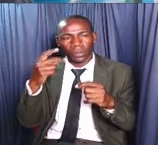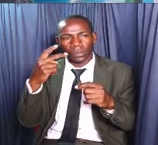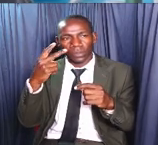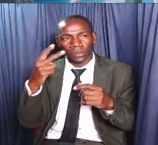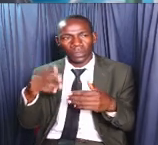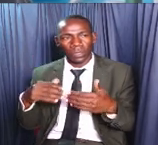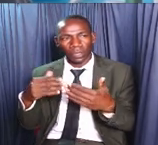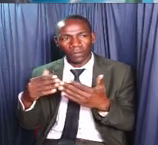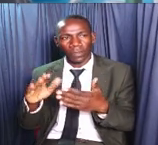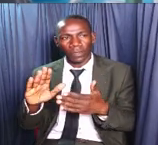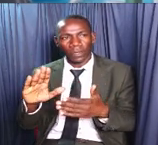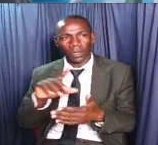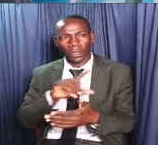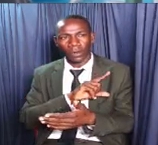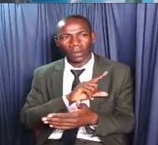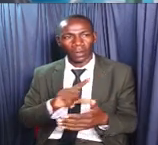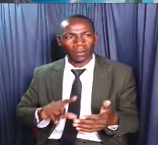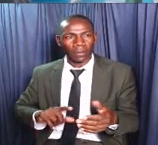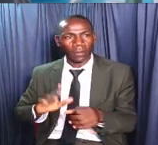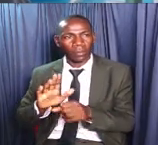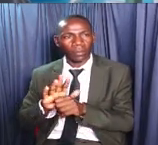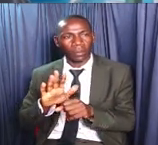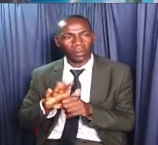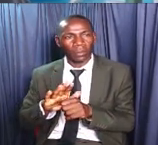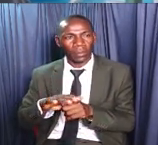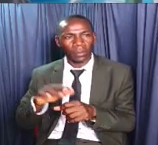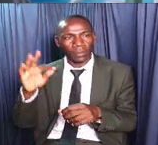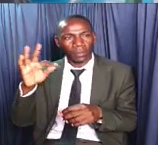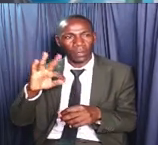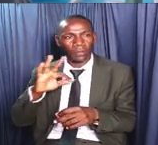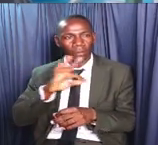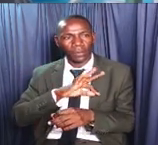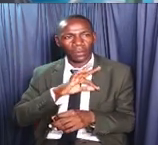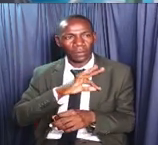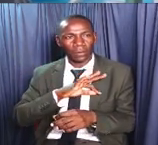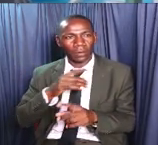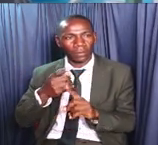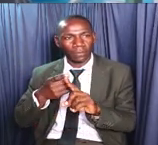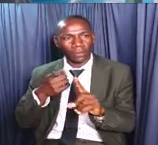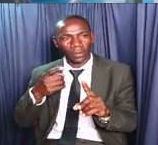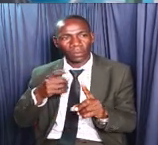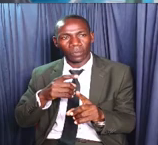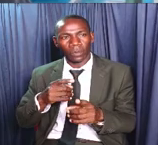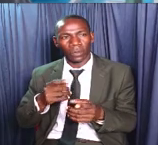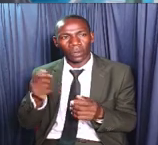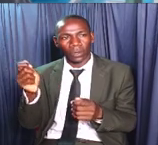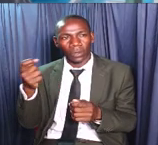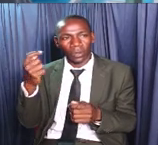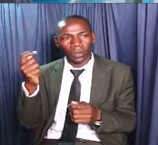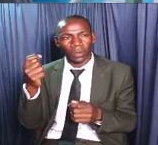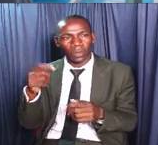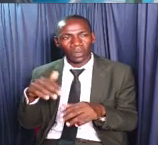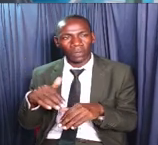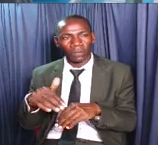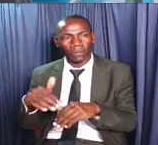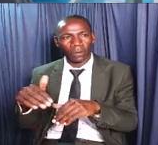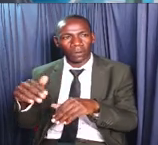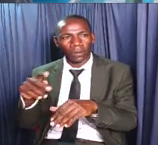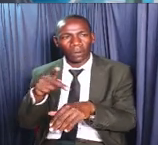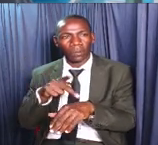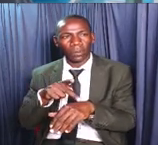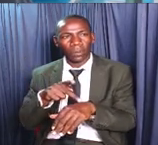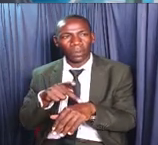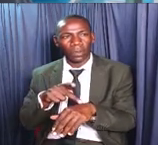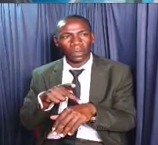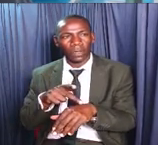uaguzi akatukuta aliyewapatia bwana zake faida nyingi kwa kuagua. Akamfuata Paulo na